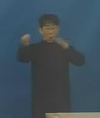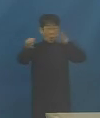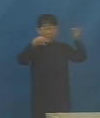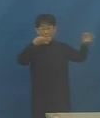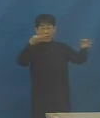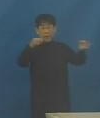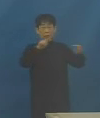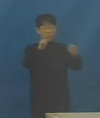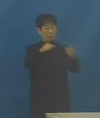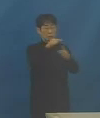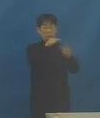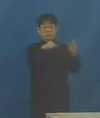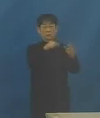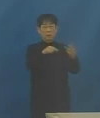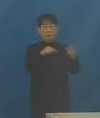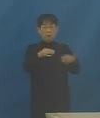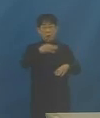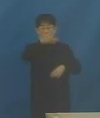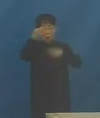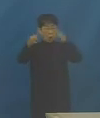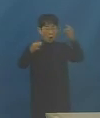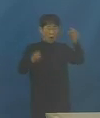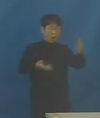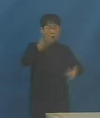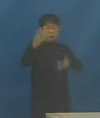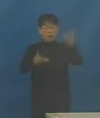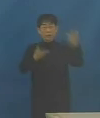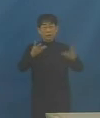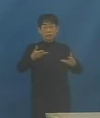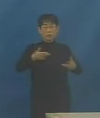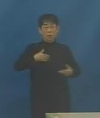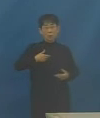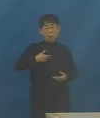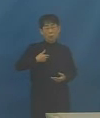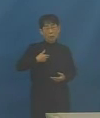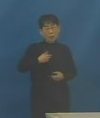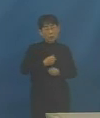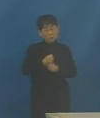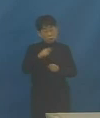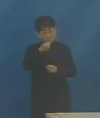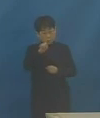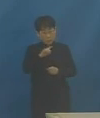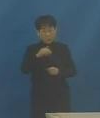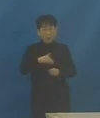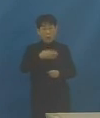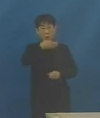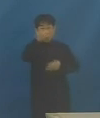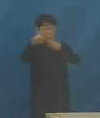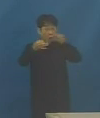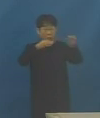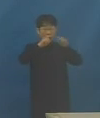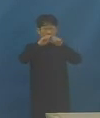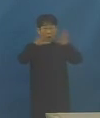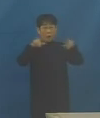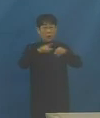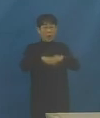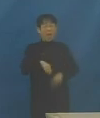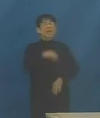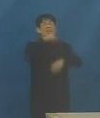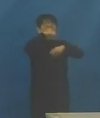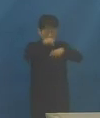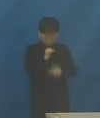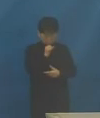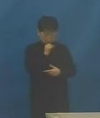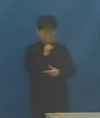ます大声とか大騒ぎというのはちょっとわかりにくいかと思うんですが大声を出しますとくしゃみをした